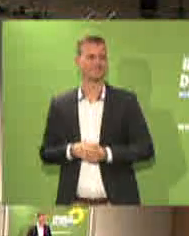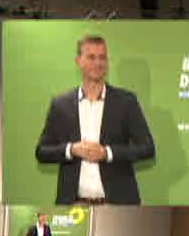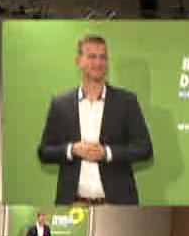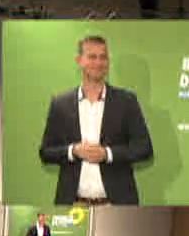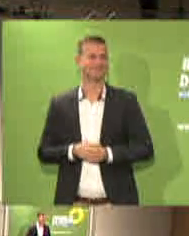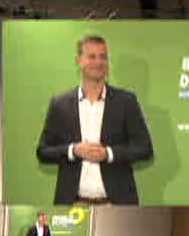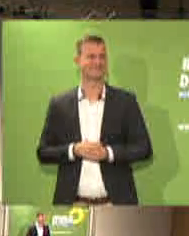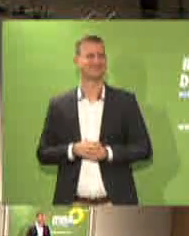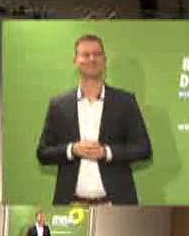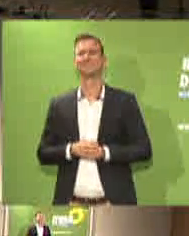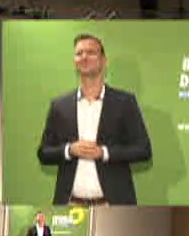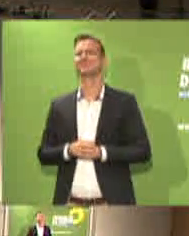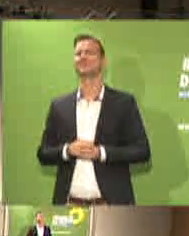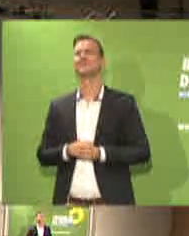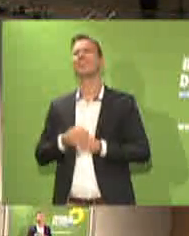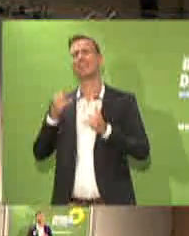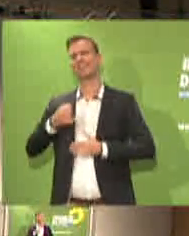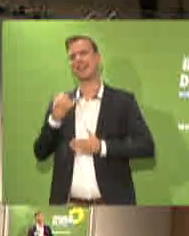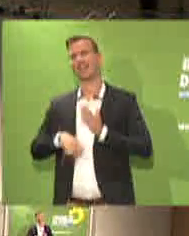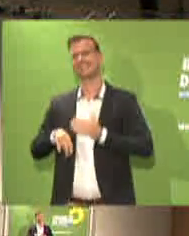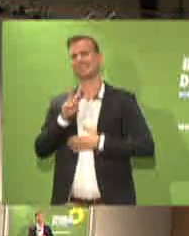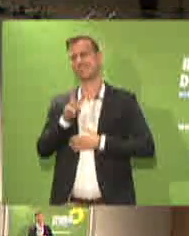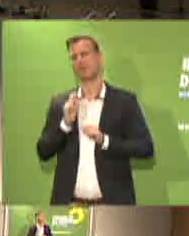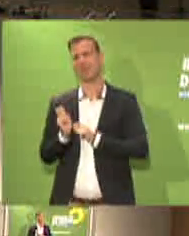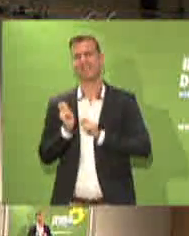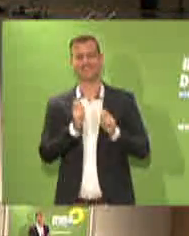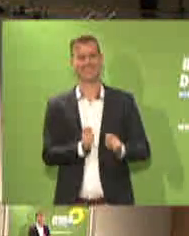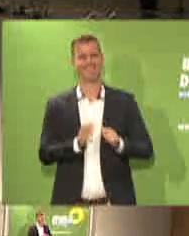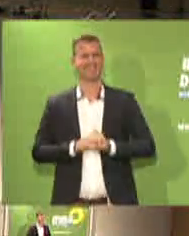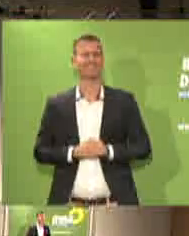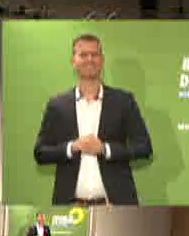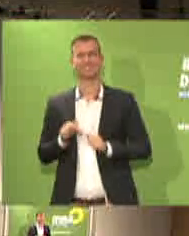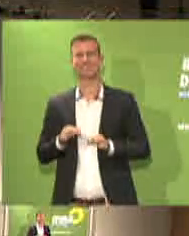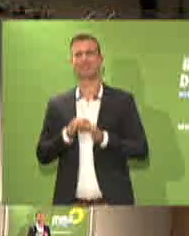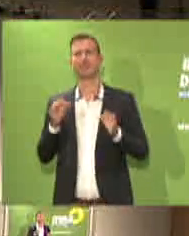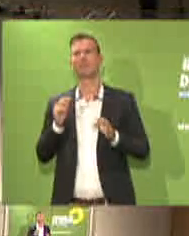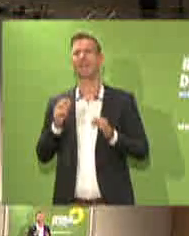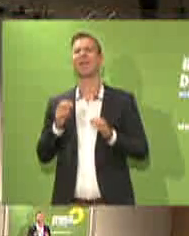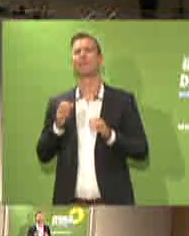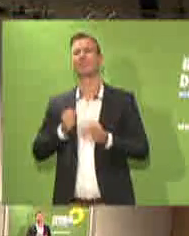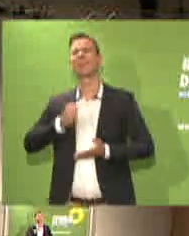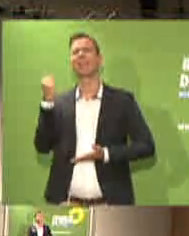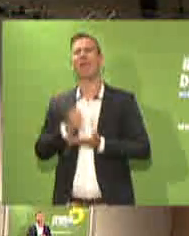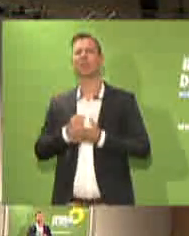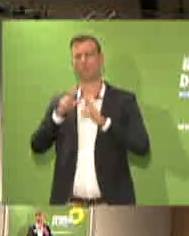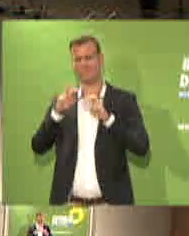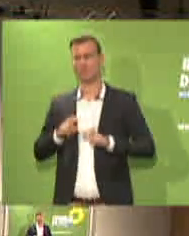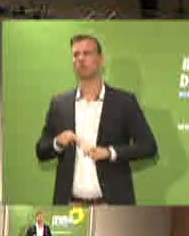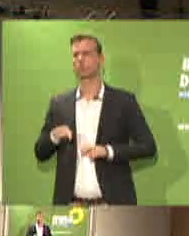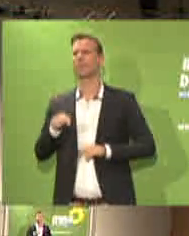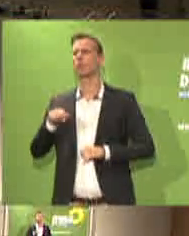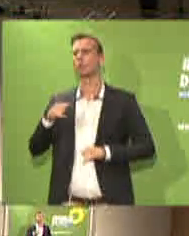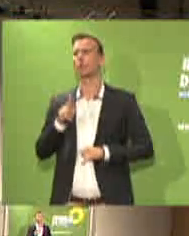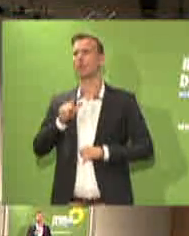Und somit kommen wir zum letzten V-Antrag an diesem Tag, Reaktorforschung in Jülich beenden.